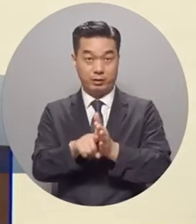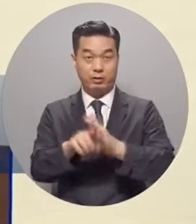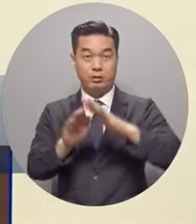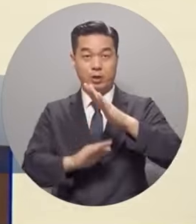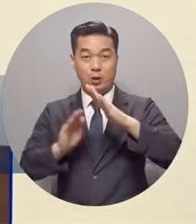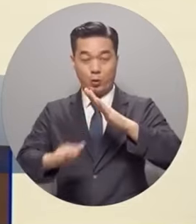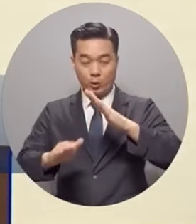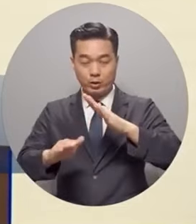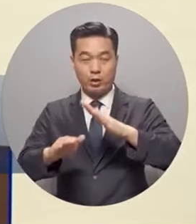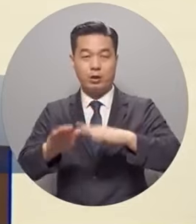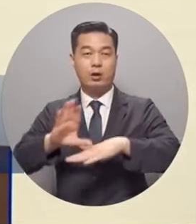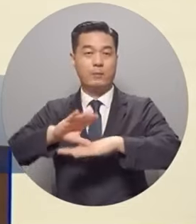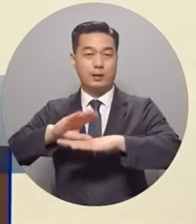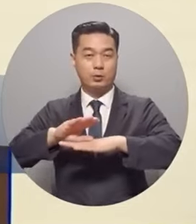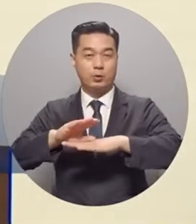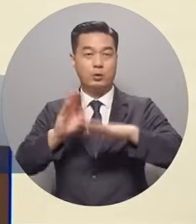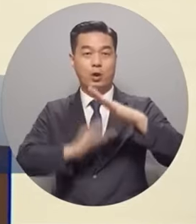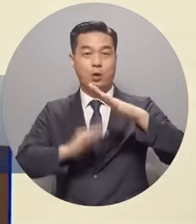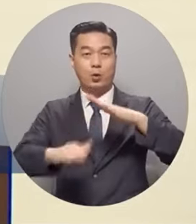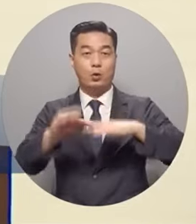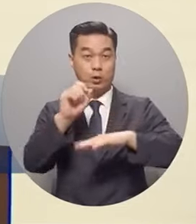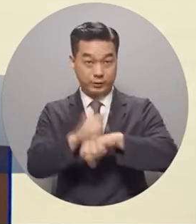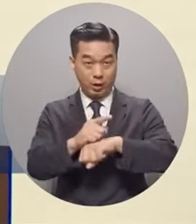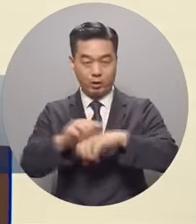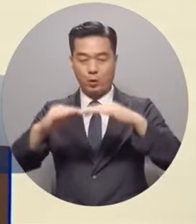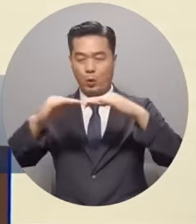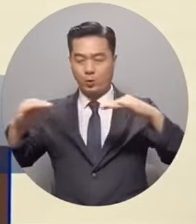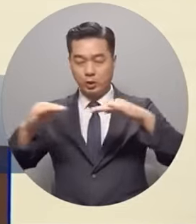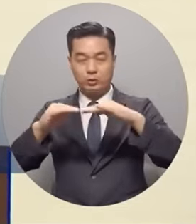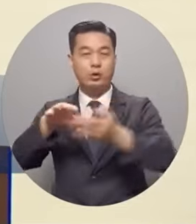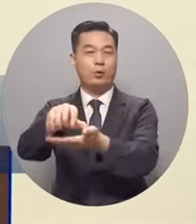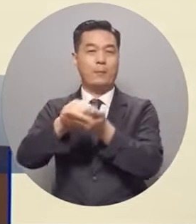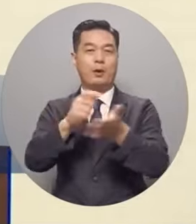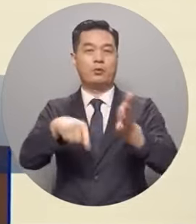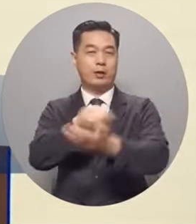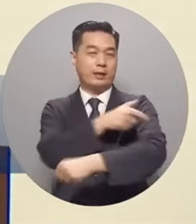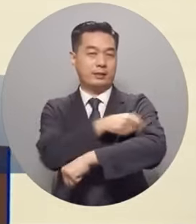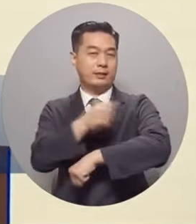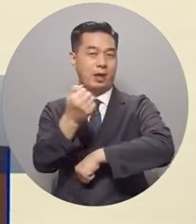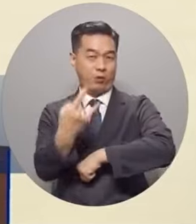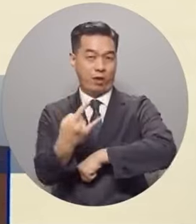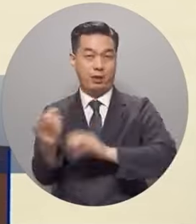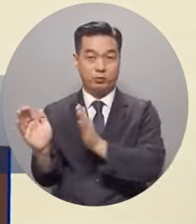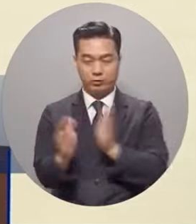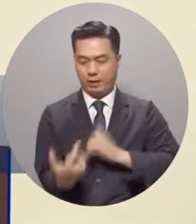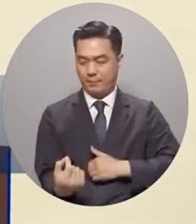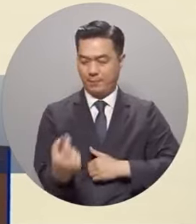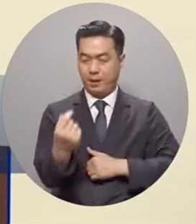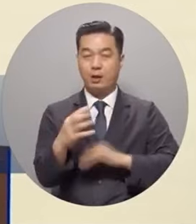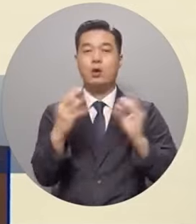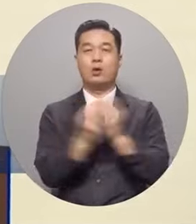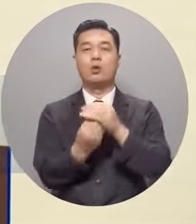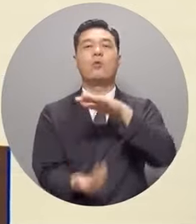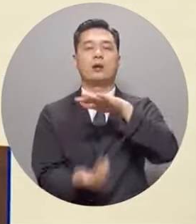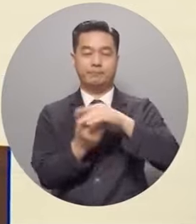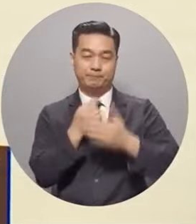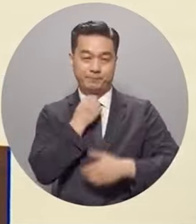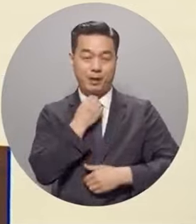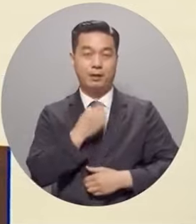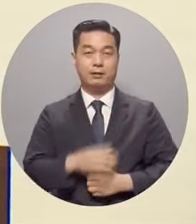공영방송의 공공성 및 공정성 확보를 위한 이사회 구성을 조속히 완료하겠습니다.